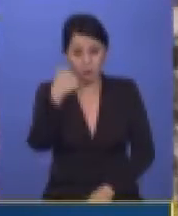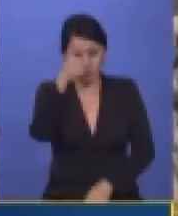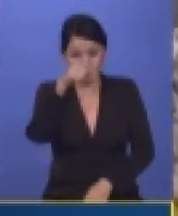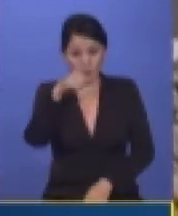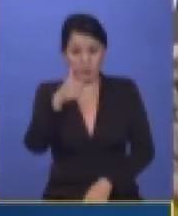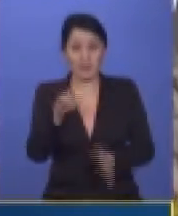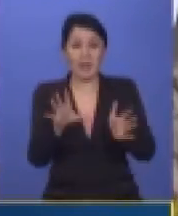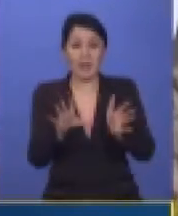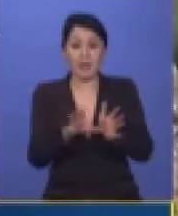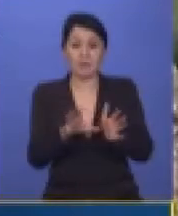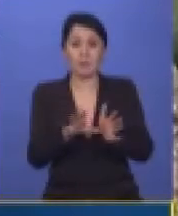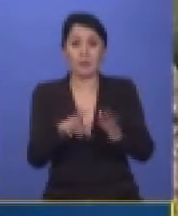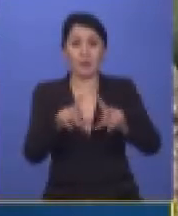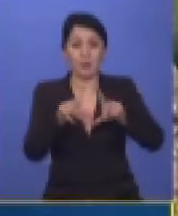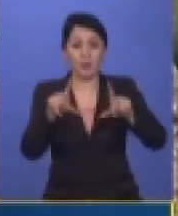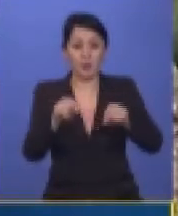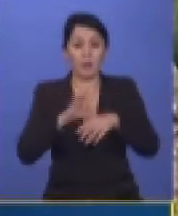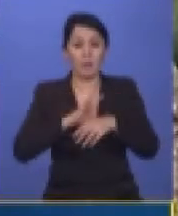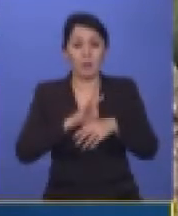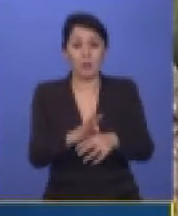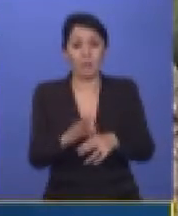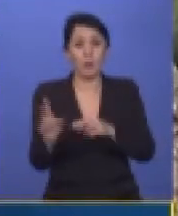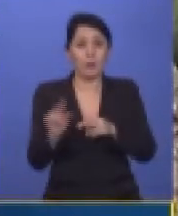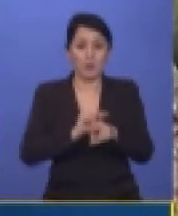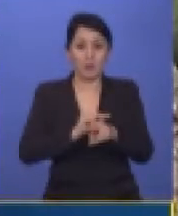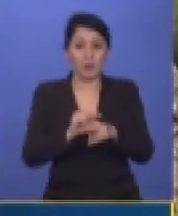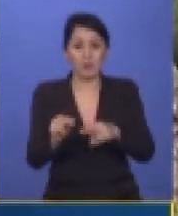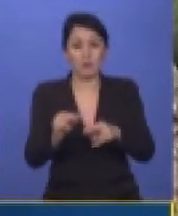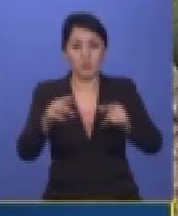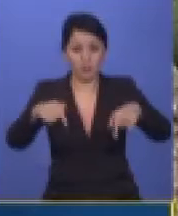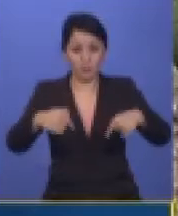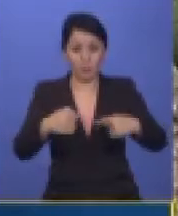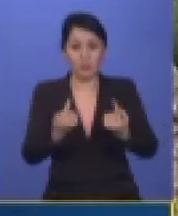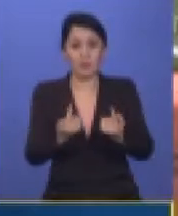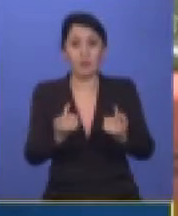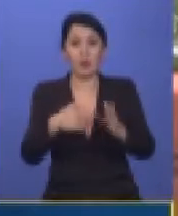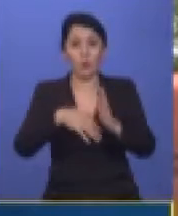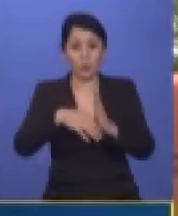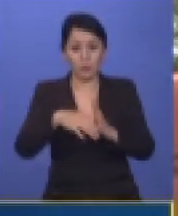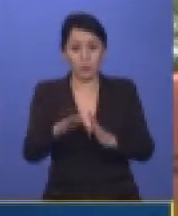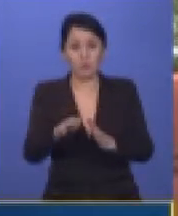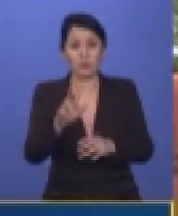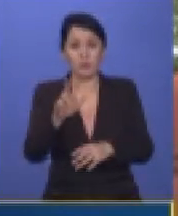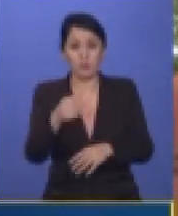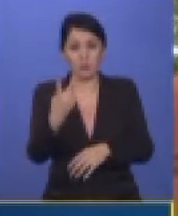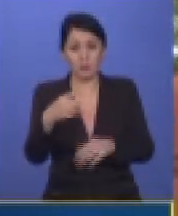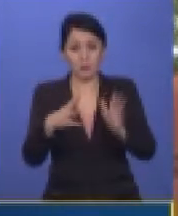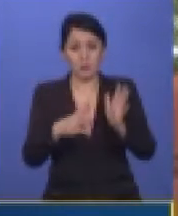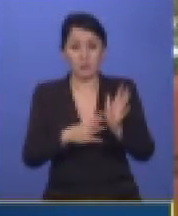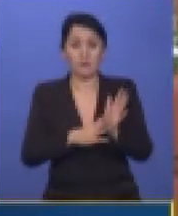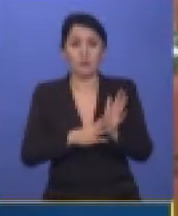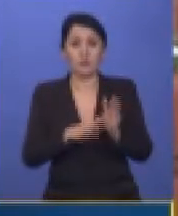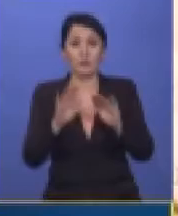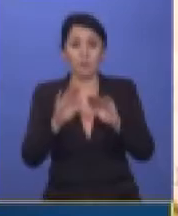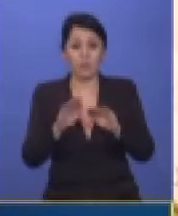году электросетевыми организациями проведены ремонтные работы, реконструкция и модернизация 329 подстанций